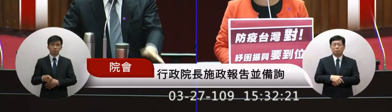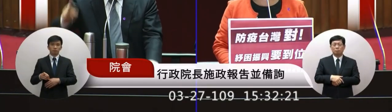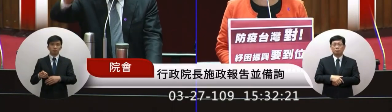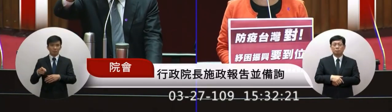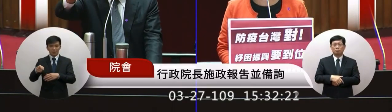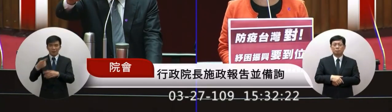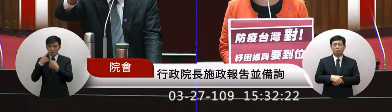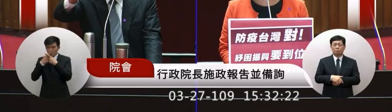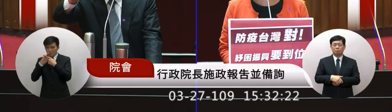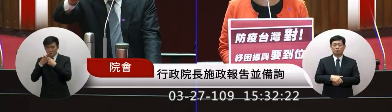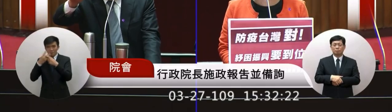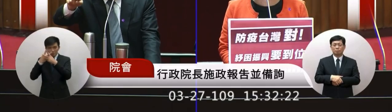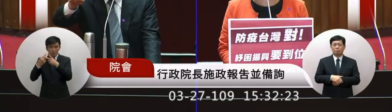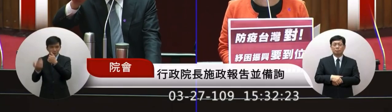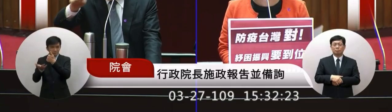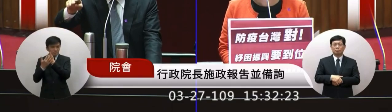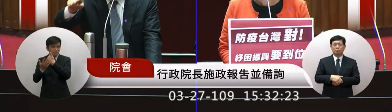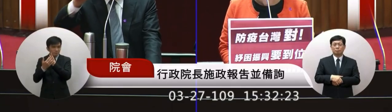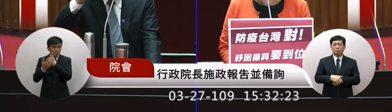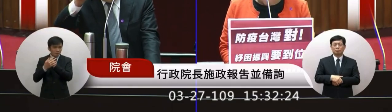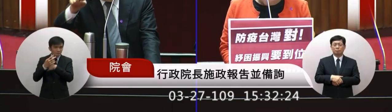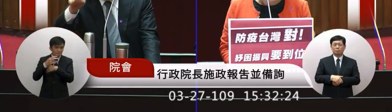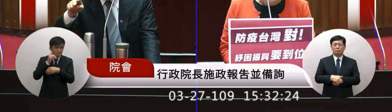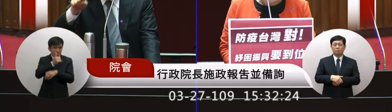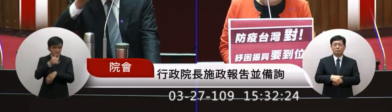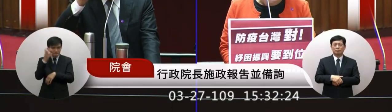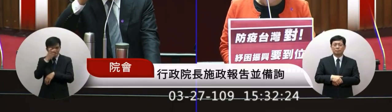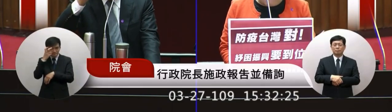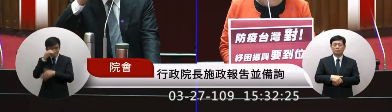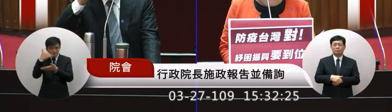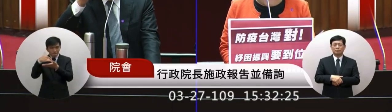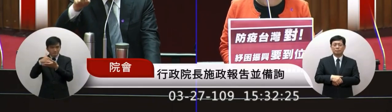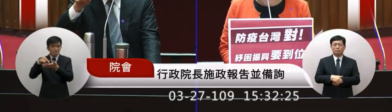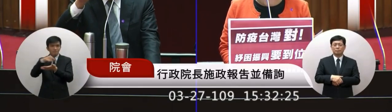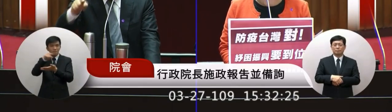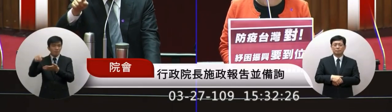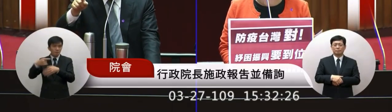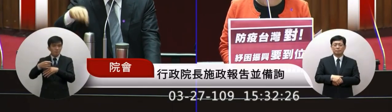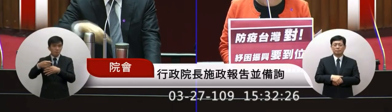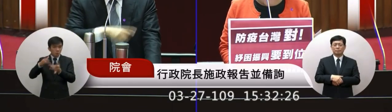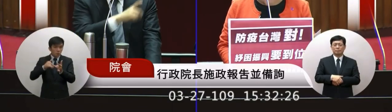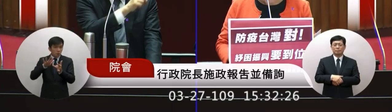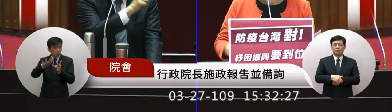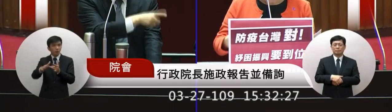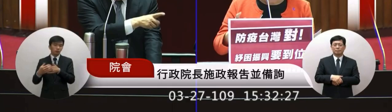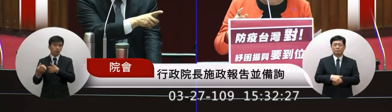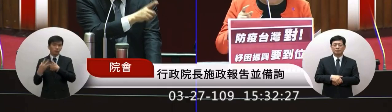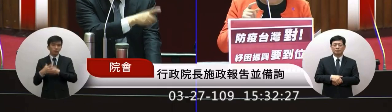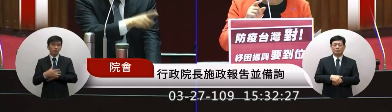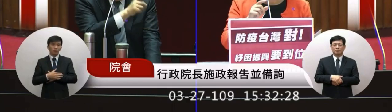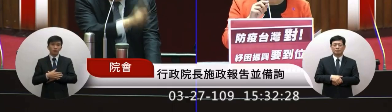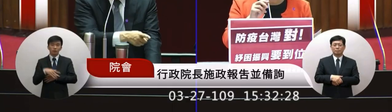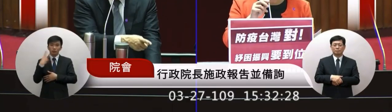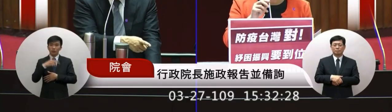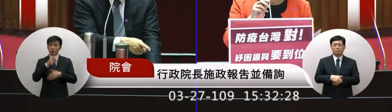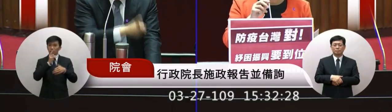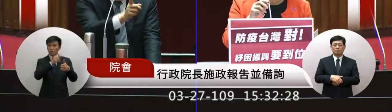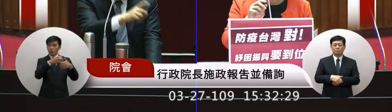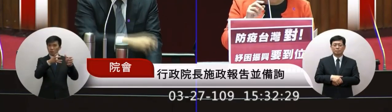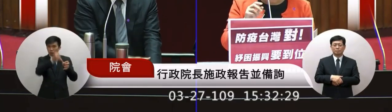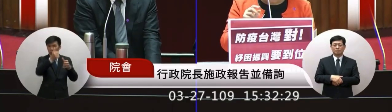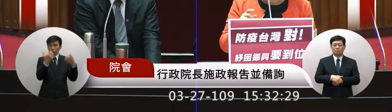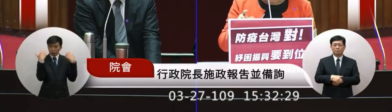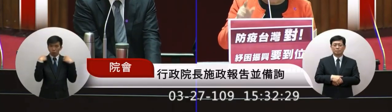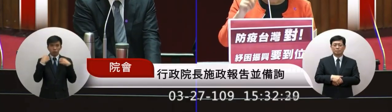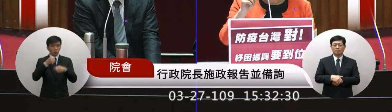客，你台湾盘点看哪一个地方真的有漏洞破口啊？各该部长要负责，一